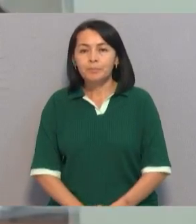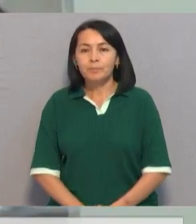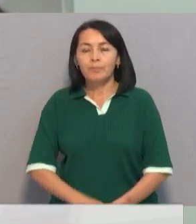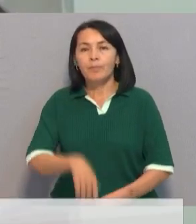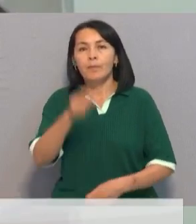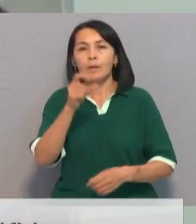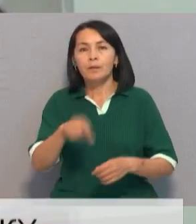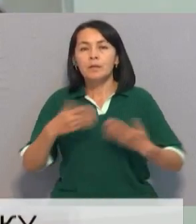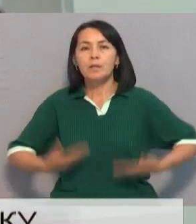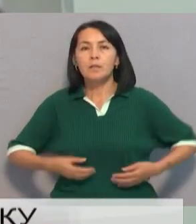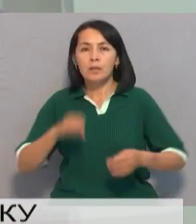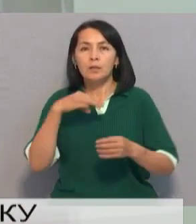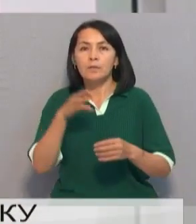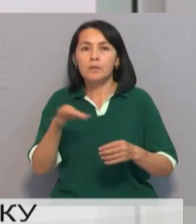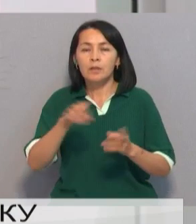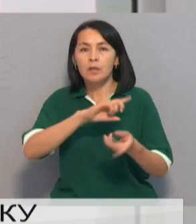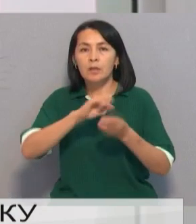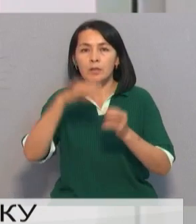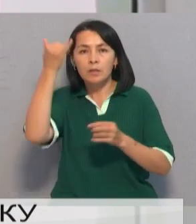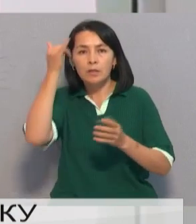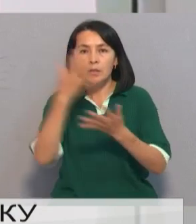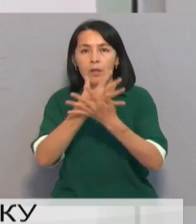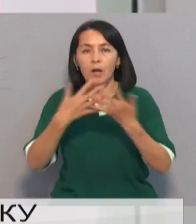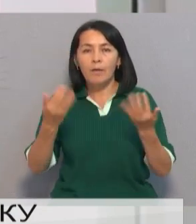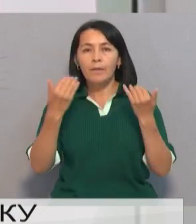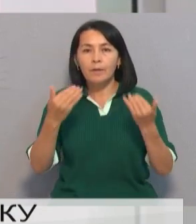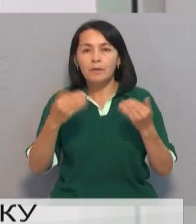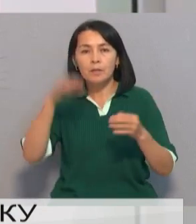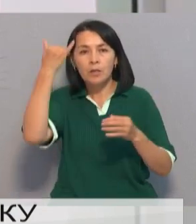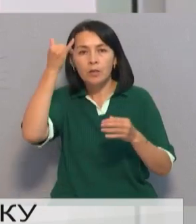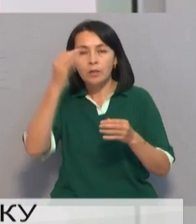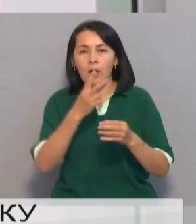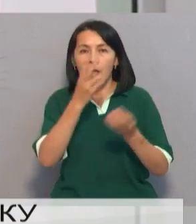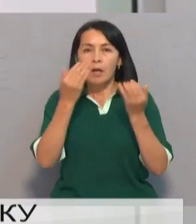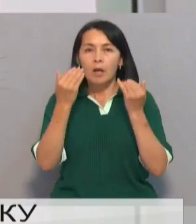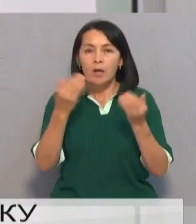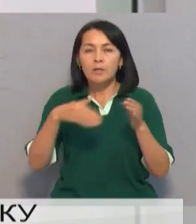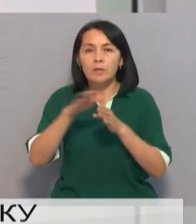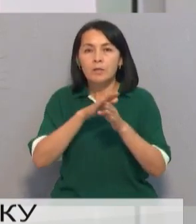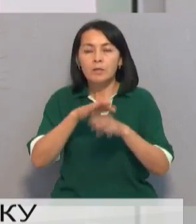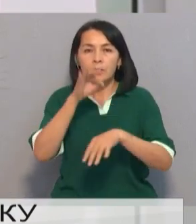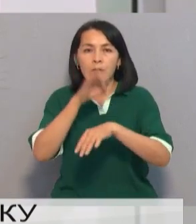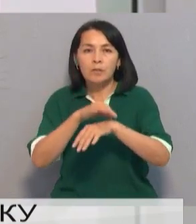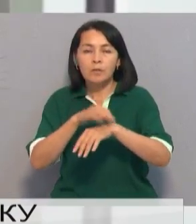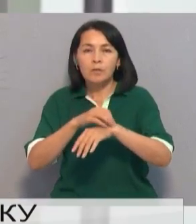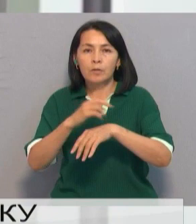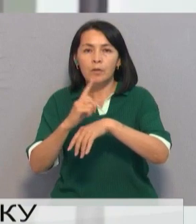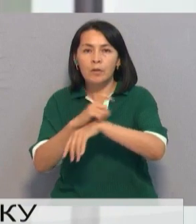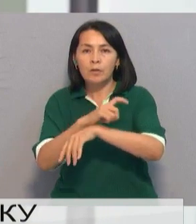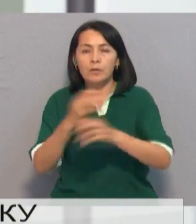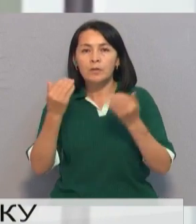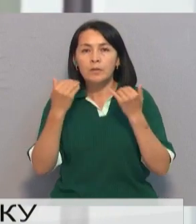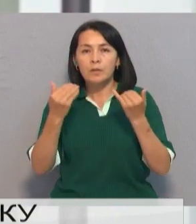Пациентка – жительница Тулебийского района, занимается животноводством. Она пасет скот. Вероятнее всего, ее укусил клещ, который есть